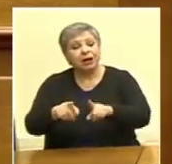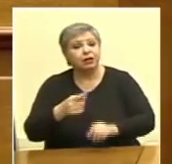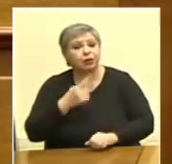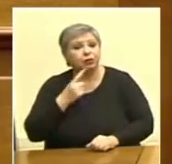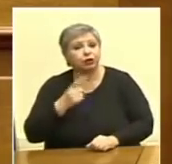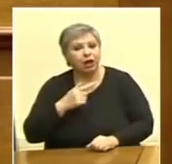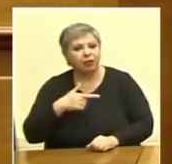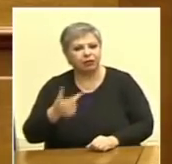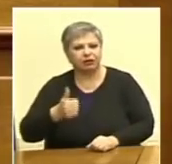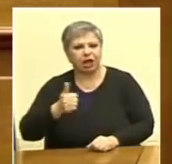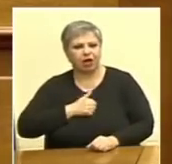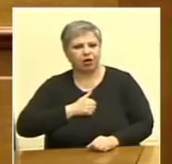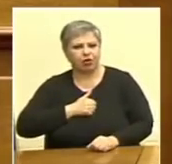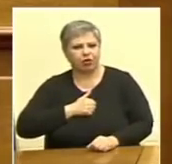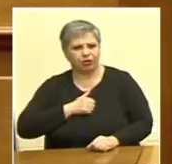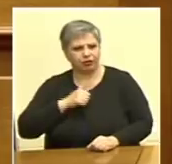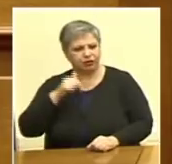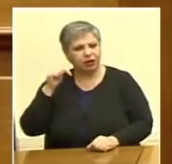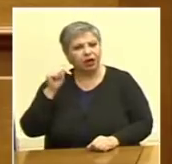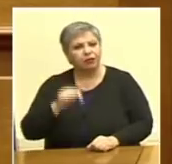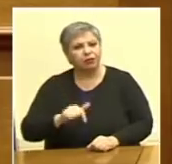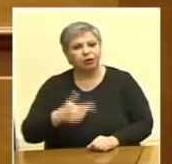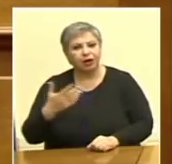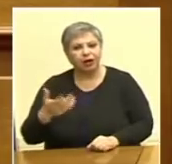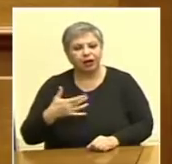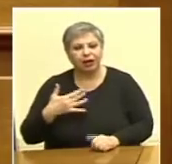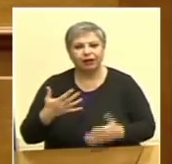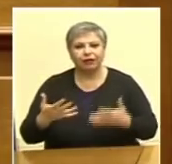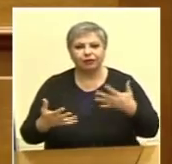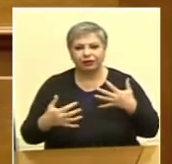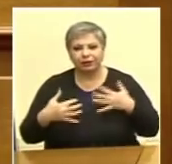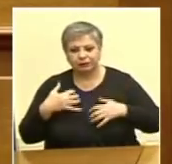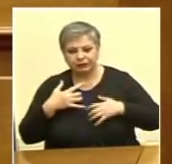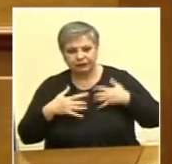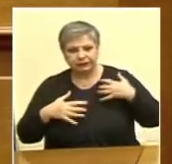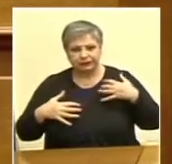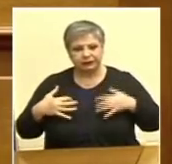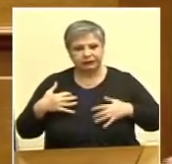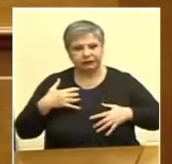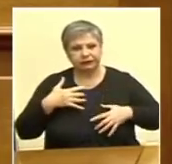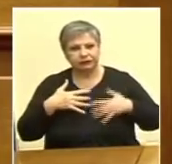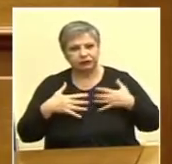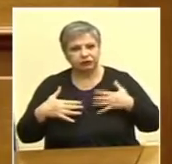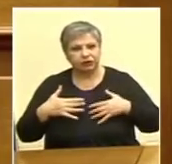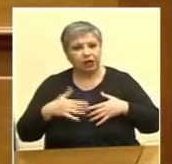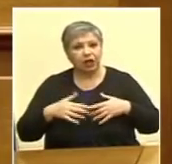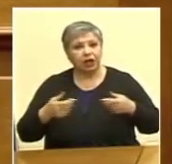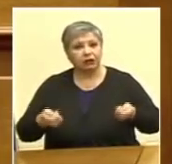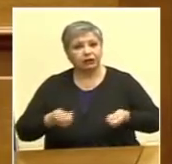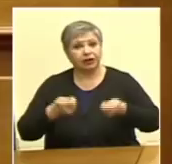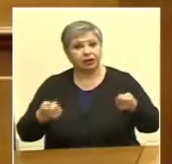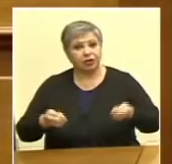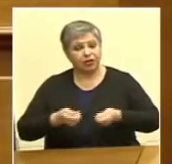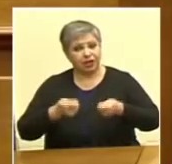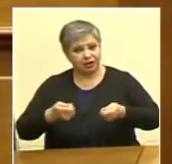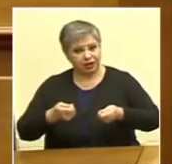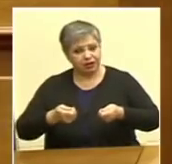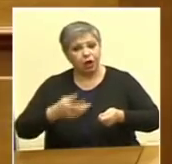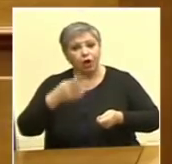εκείνους, οι οποίοι ευλόγως ενδεχομένως να ανησυχούν από την επερχόμενη